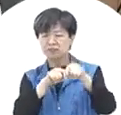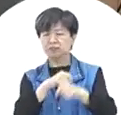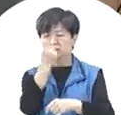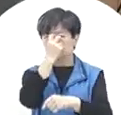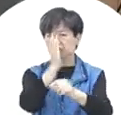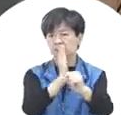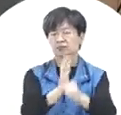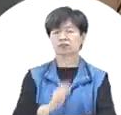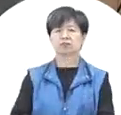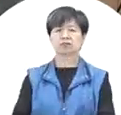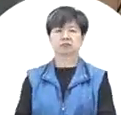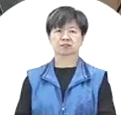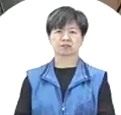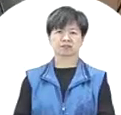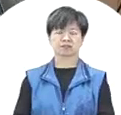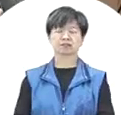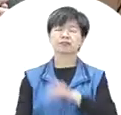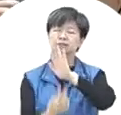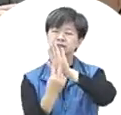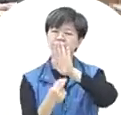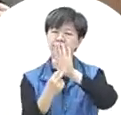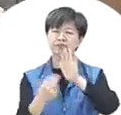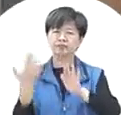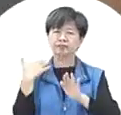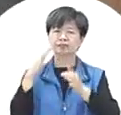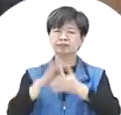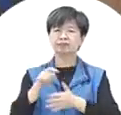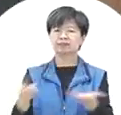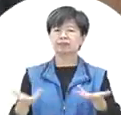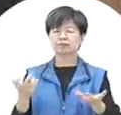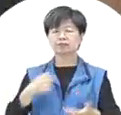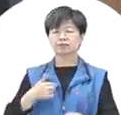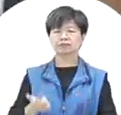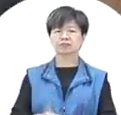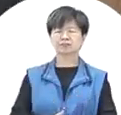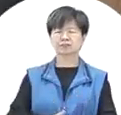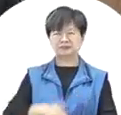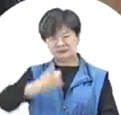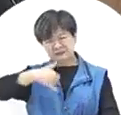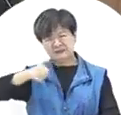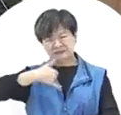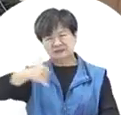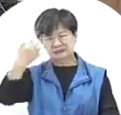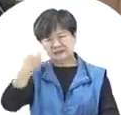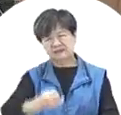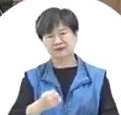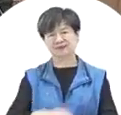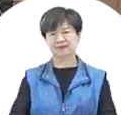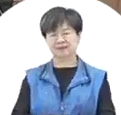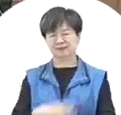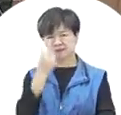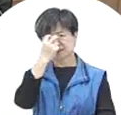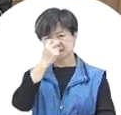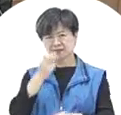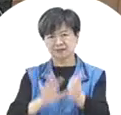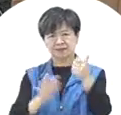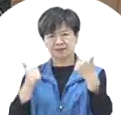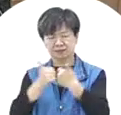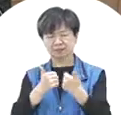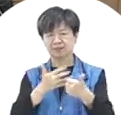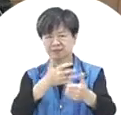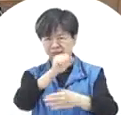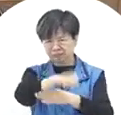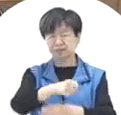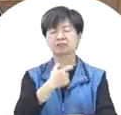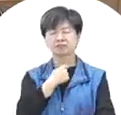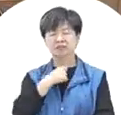楚一点。 我跟你说明一下，当时为了这个事情，我都已经跑过现场好多次，但是还要经过审议委员会的同意啦。 来下一页， 好不